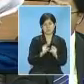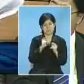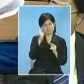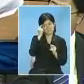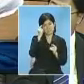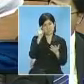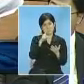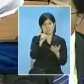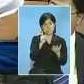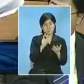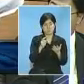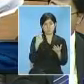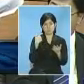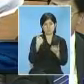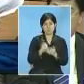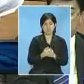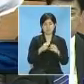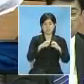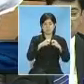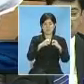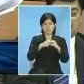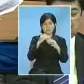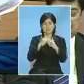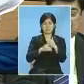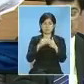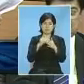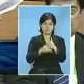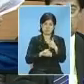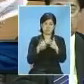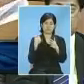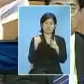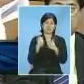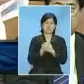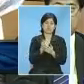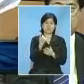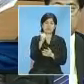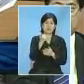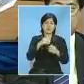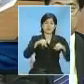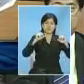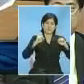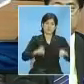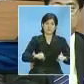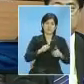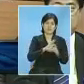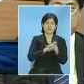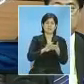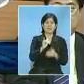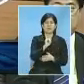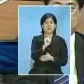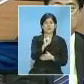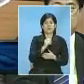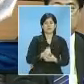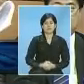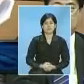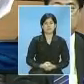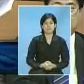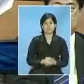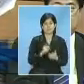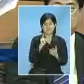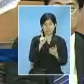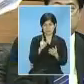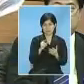อะไรที่ผิดพลาดหรืออาจจะตกลงไม่เรียบร้อยจึงจำเป็นถึ่งจะต้อง